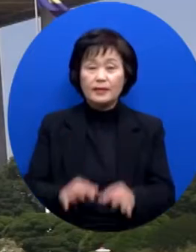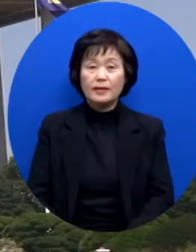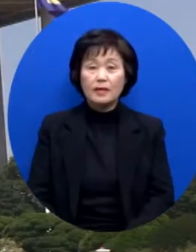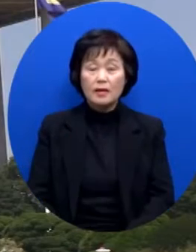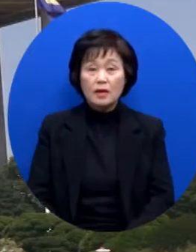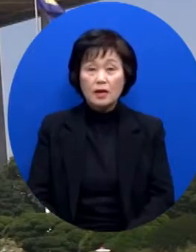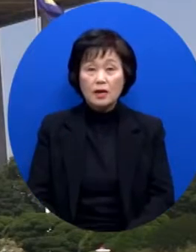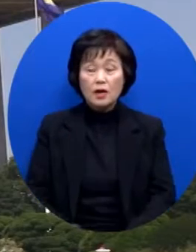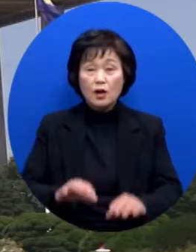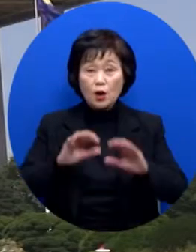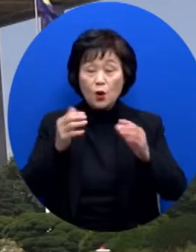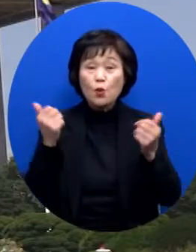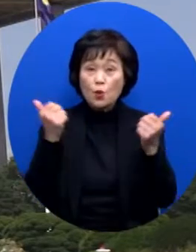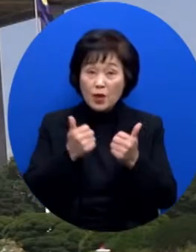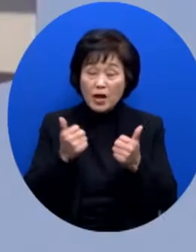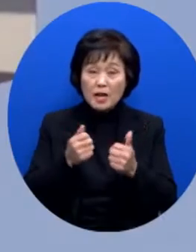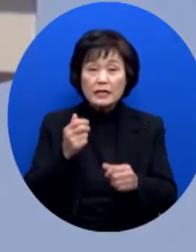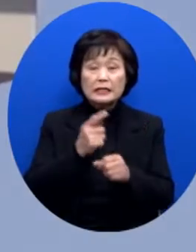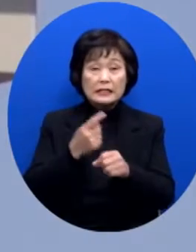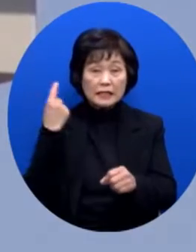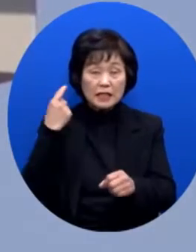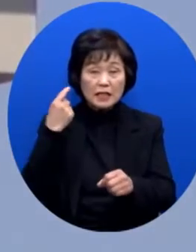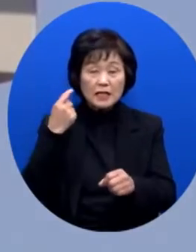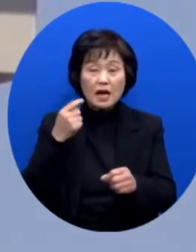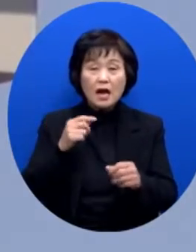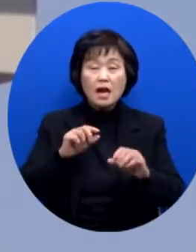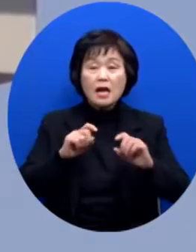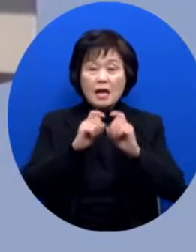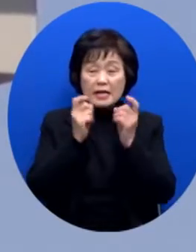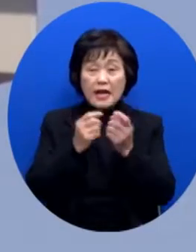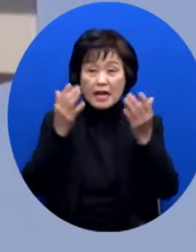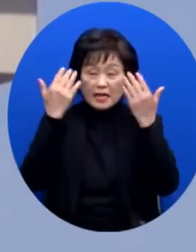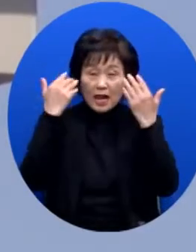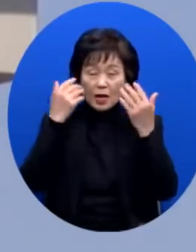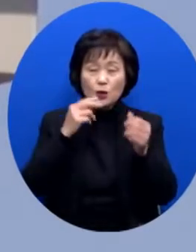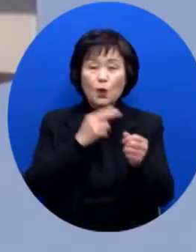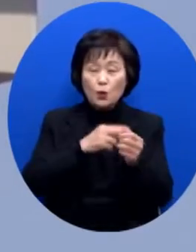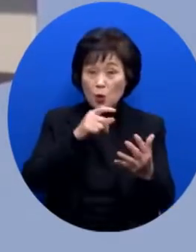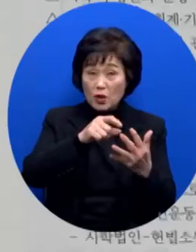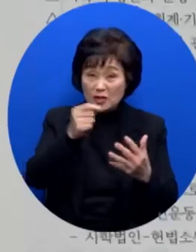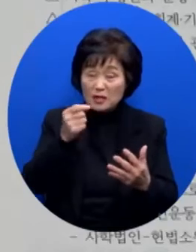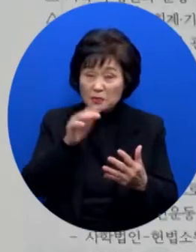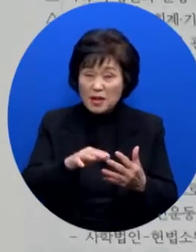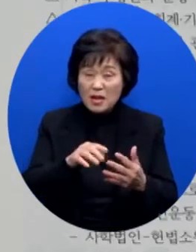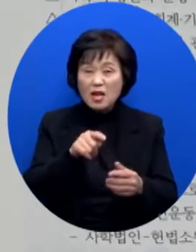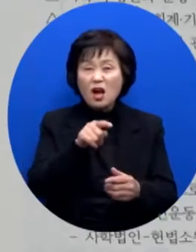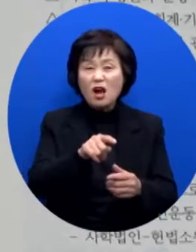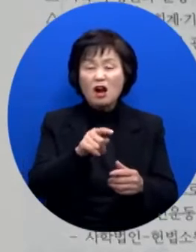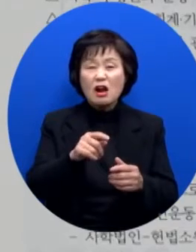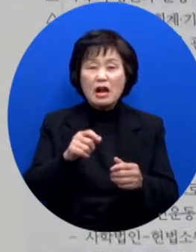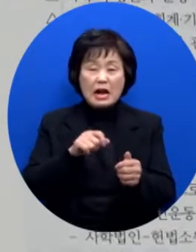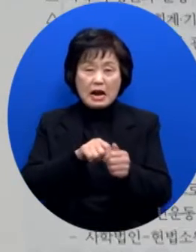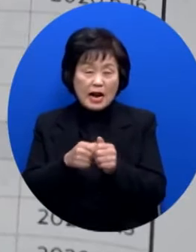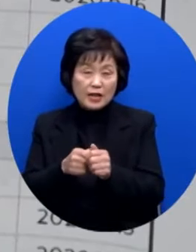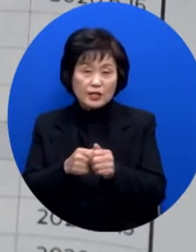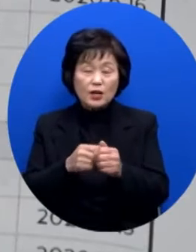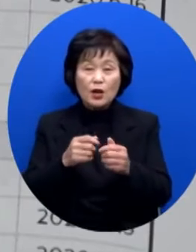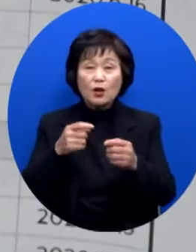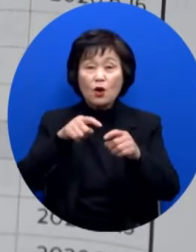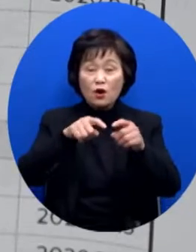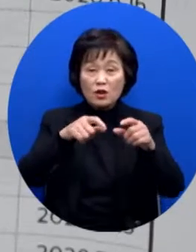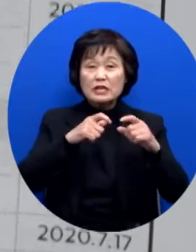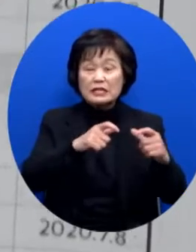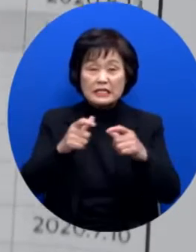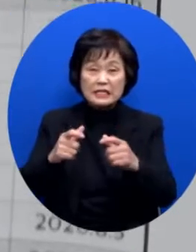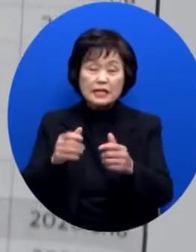국회는 지난해 사립학교 교원 채용 시험을 시도 교육감에게 강제로 위탁하는 매우 미 담긴 사립학교